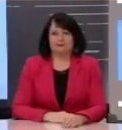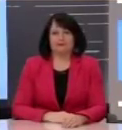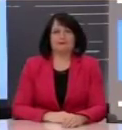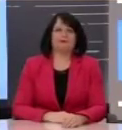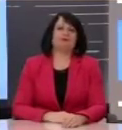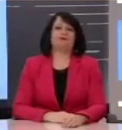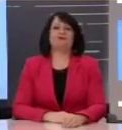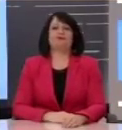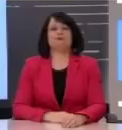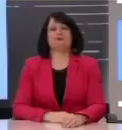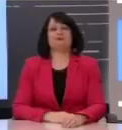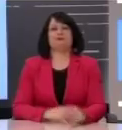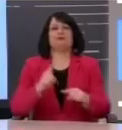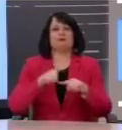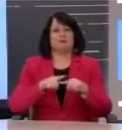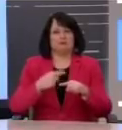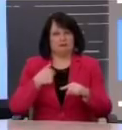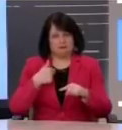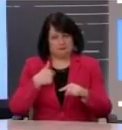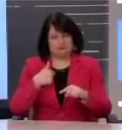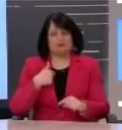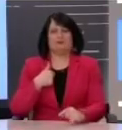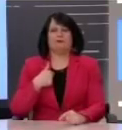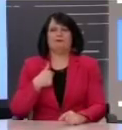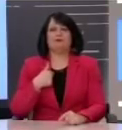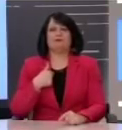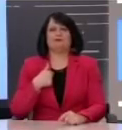Στάλθηκε λοιπόν από την ελληνική πλευρά,